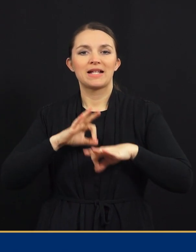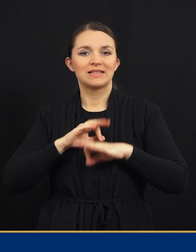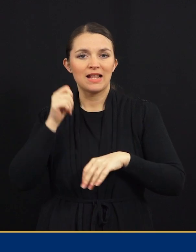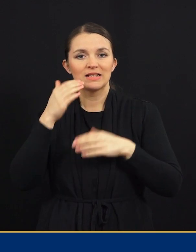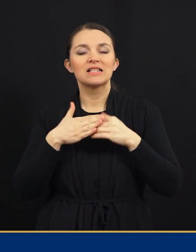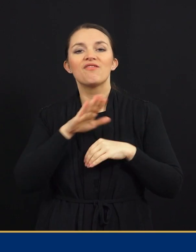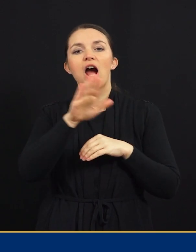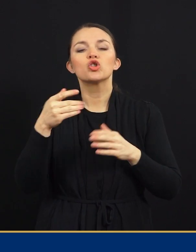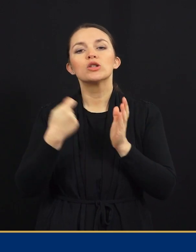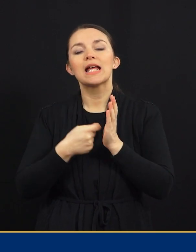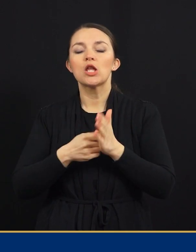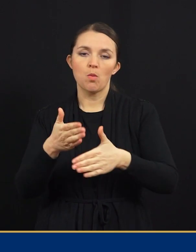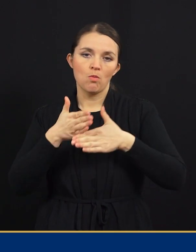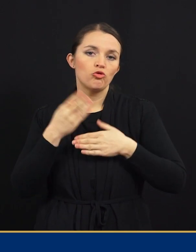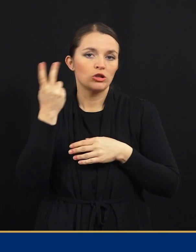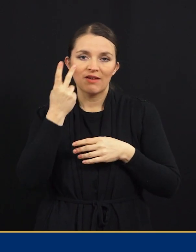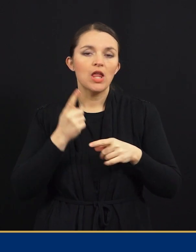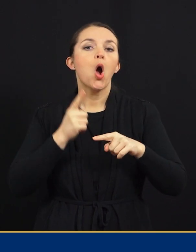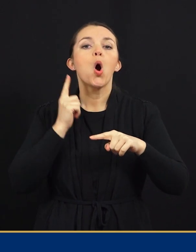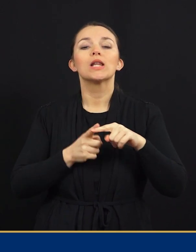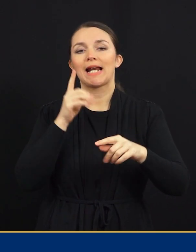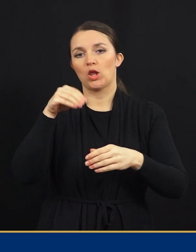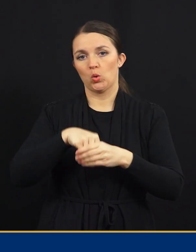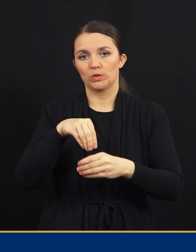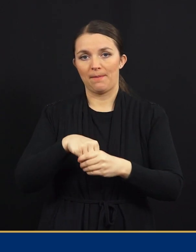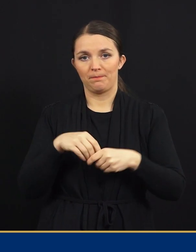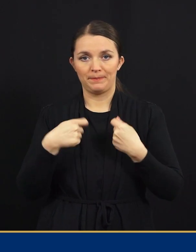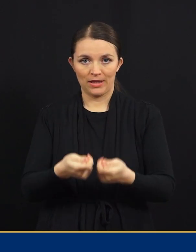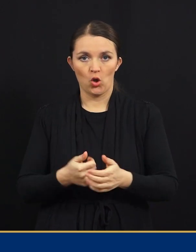z vašo cenjeno pomočjo seveda konkretno vsebino.